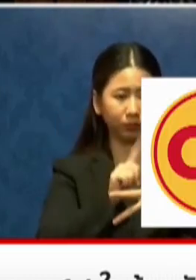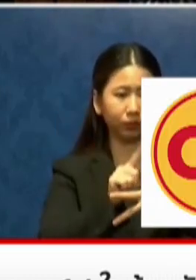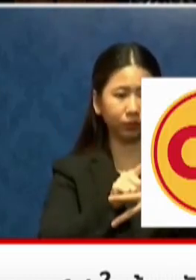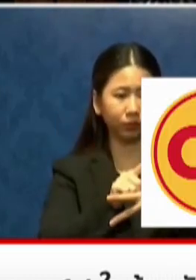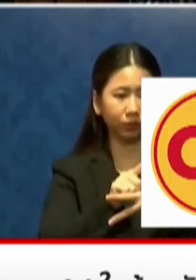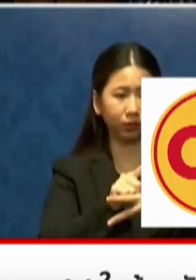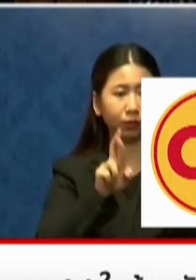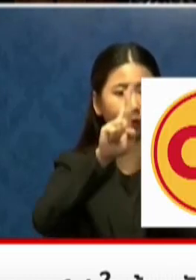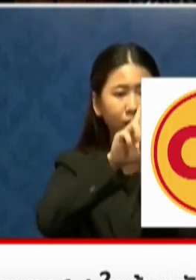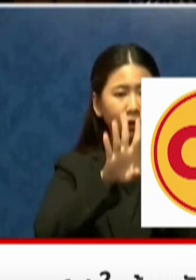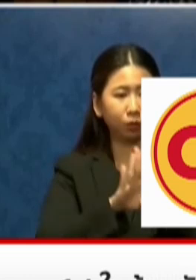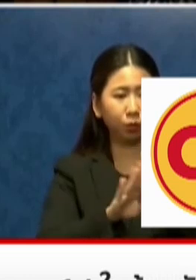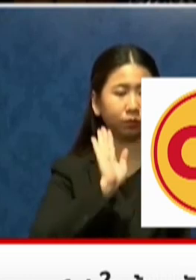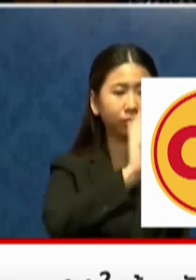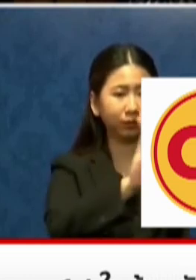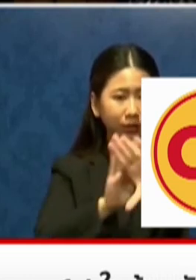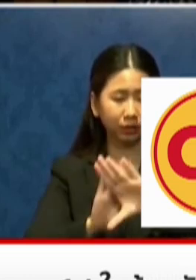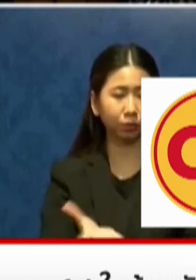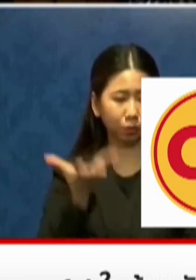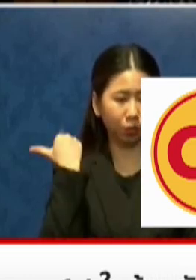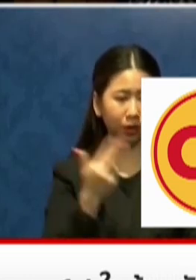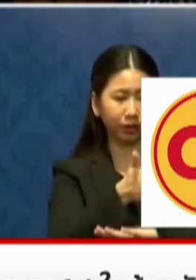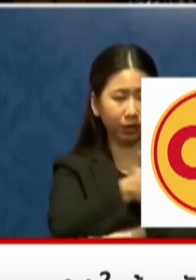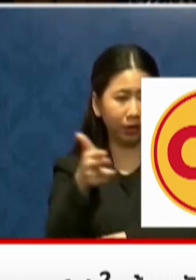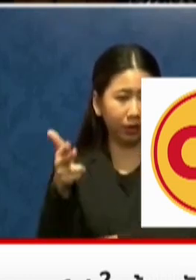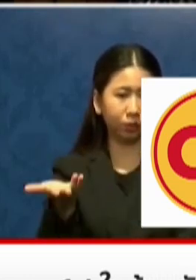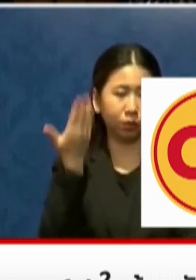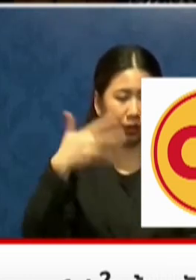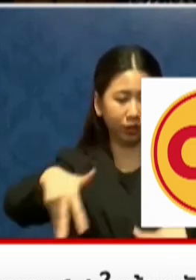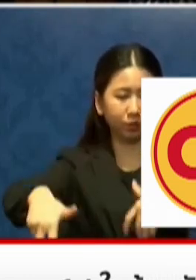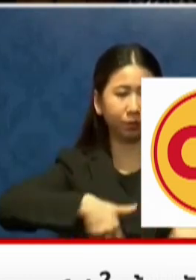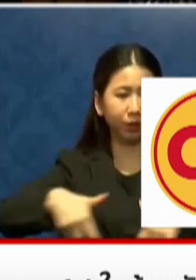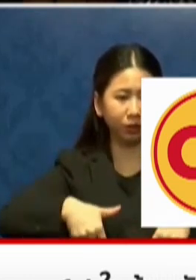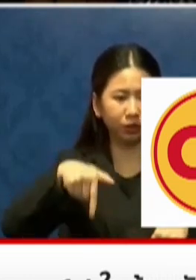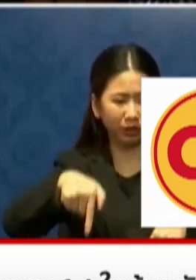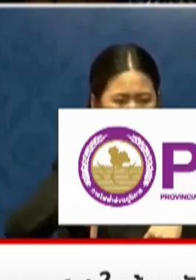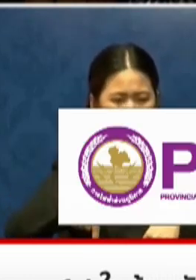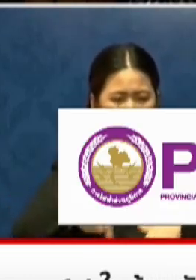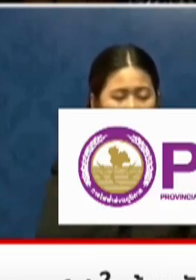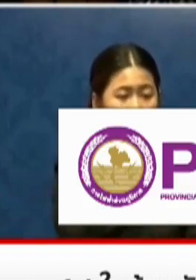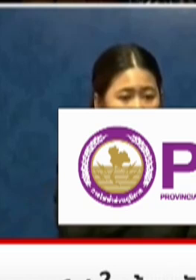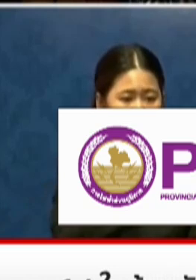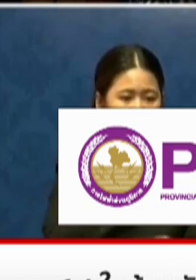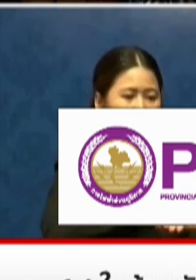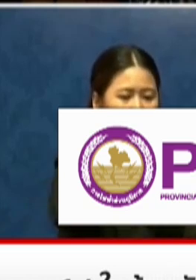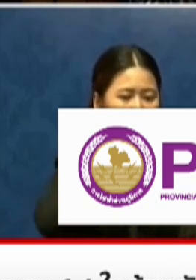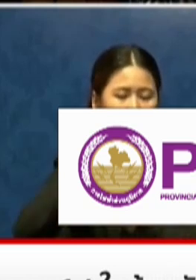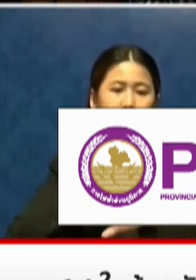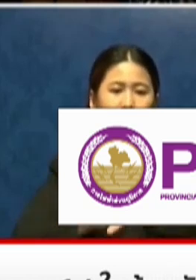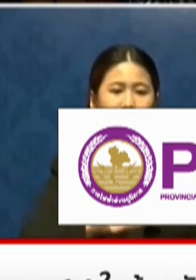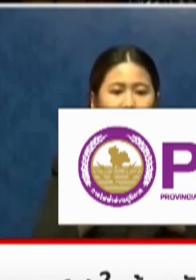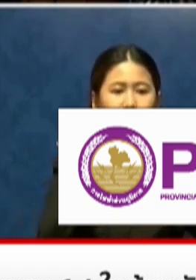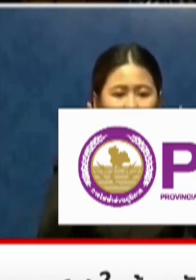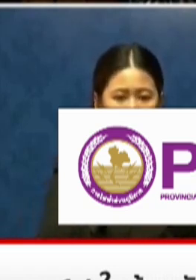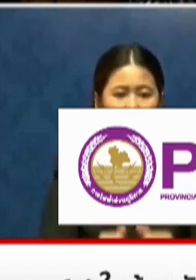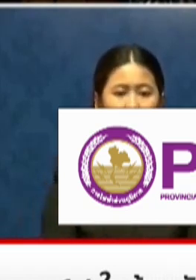เนี่ยบุกยิงที่ห้างแห่งหนึ่งเมื่อวันที่ 3ที่ผ่านมานะคะโดยทางด้านของคุณพระฤทธิ์บอกว่าก็ขอใช้พื้นที่สภาแห่ง